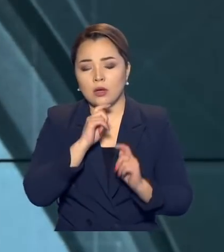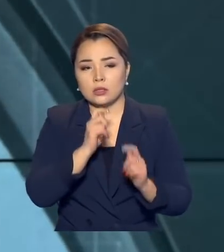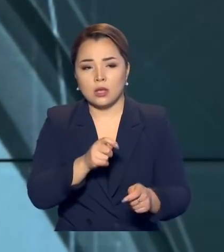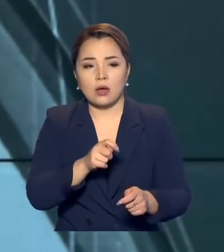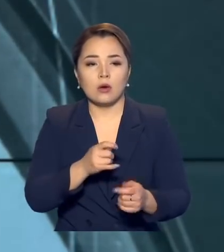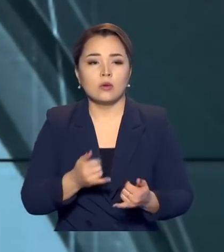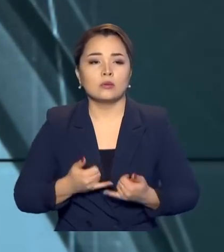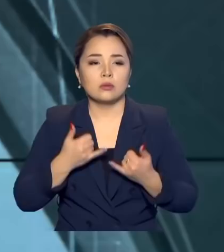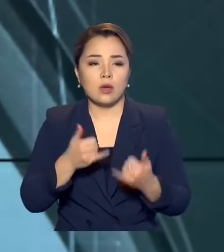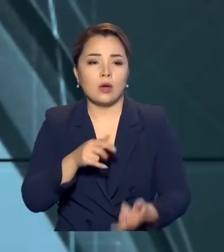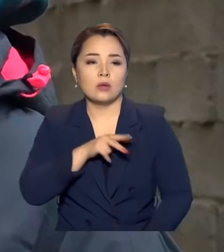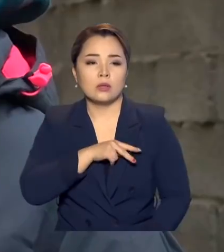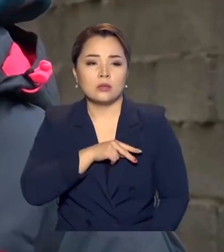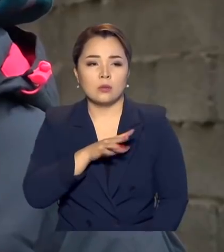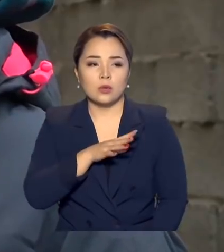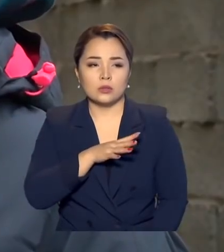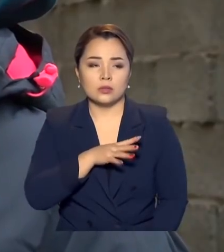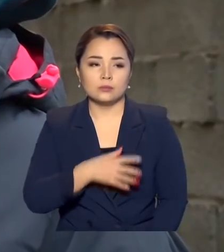марапатталды.